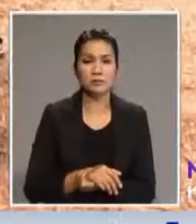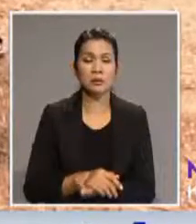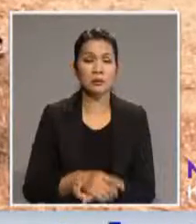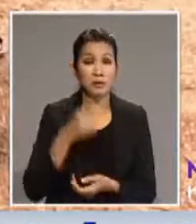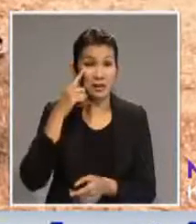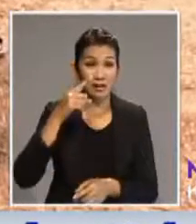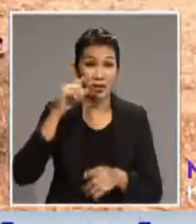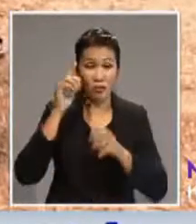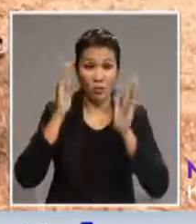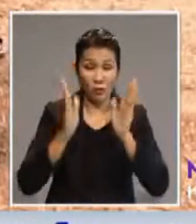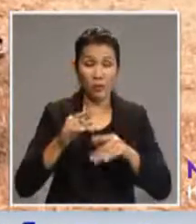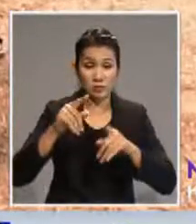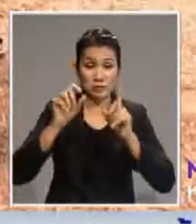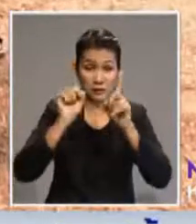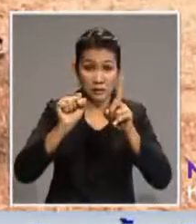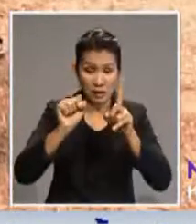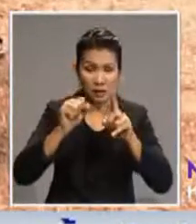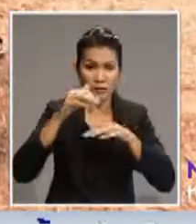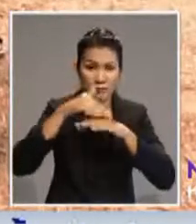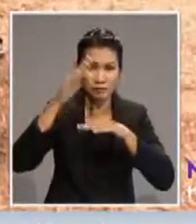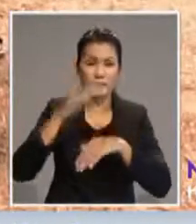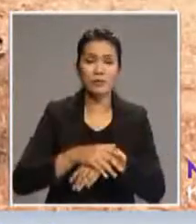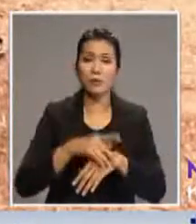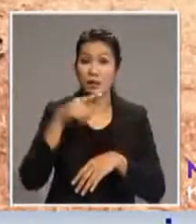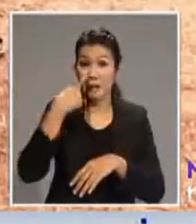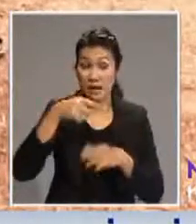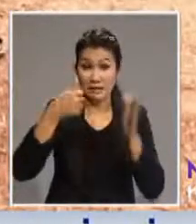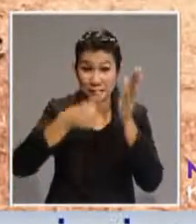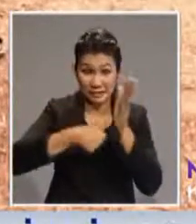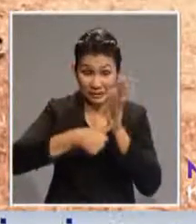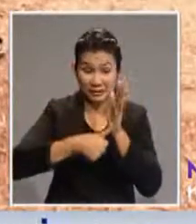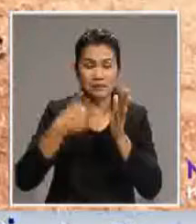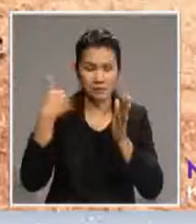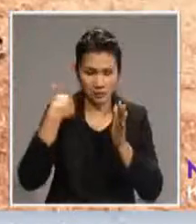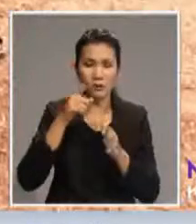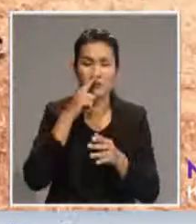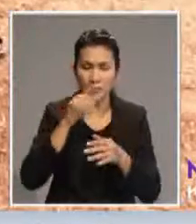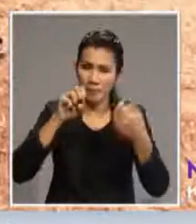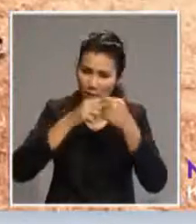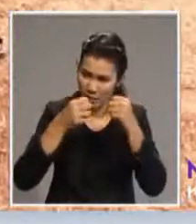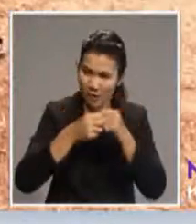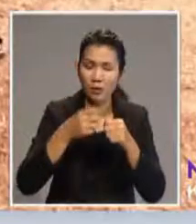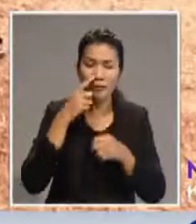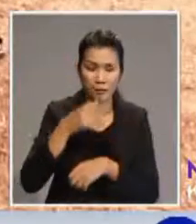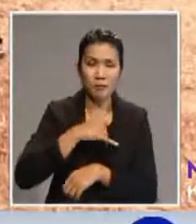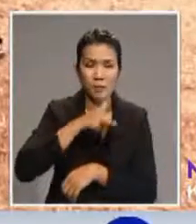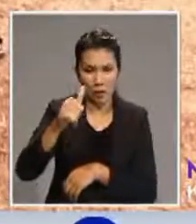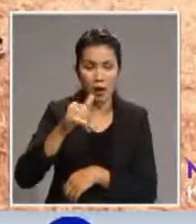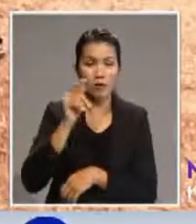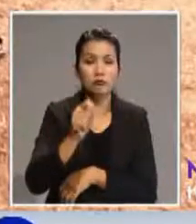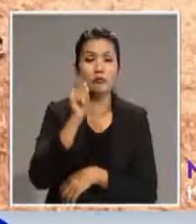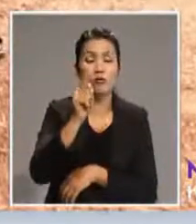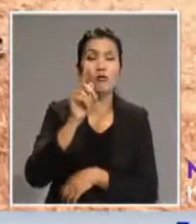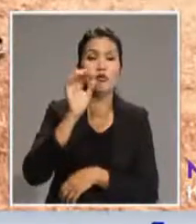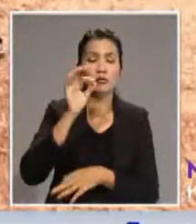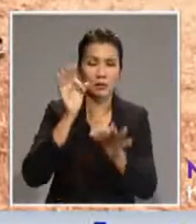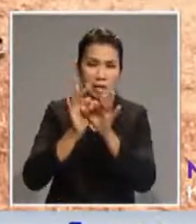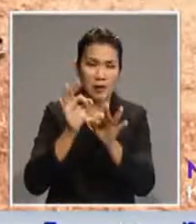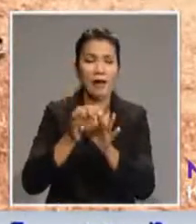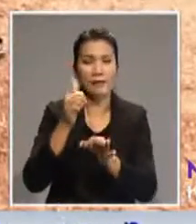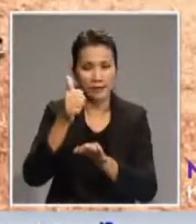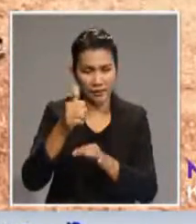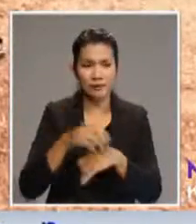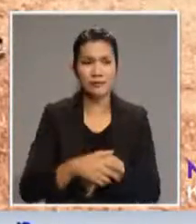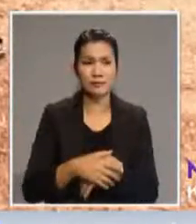ไม่เกิน 100,000 ครับผม โอ้โห ใครเป็นหนี้อยู่ไปปัญหาอะไรต่างๆนะครับก็ลองไปติดต่อธกส.ดูเนาะ ครับผ ู้จัดการ